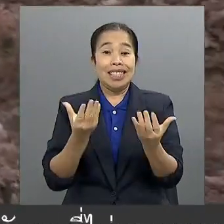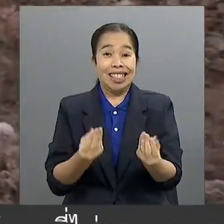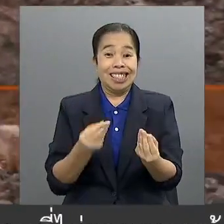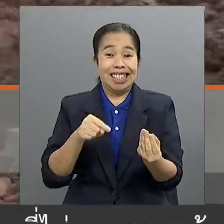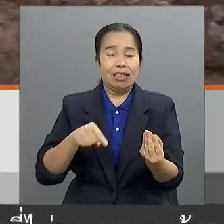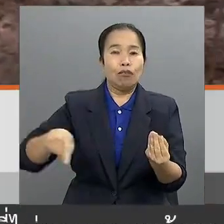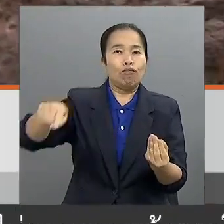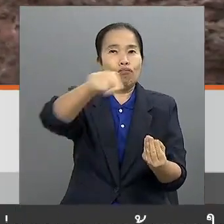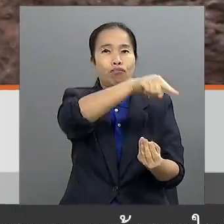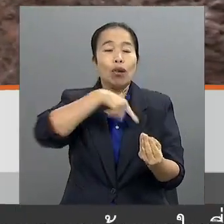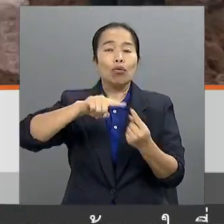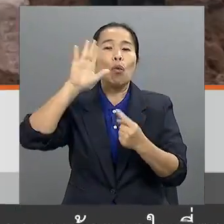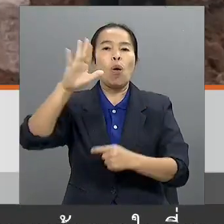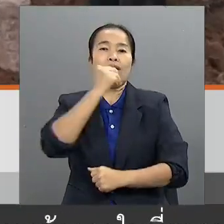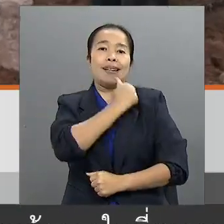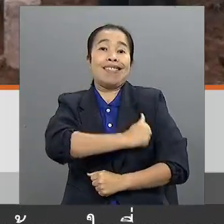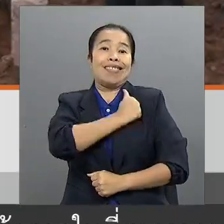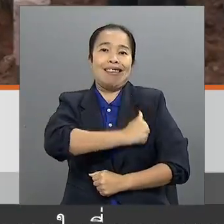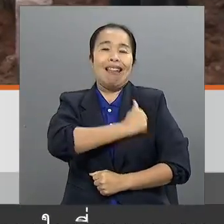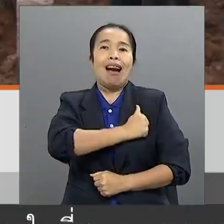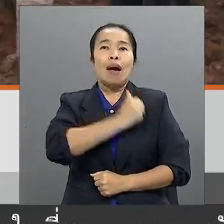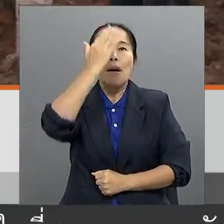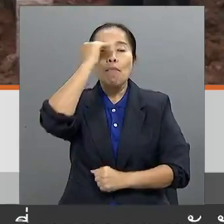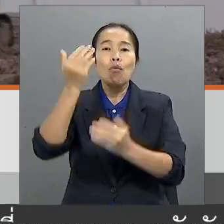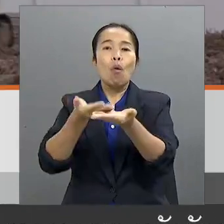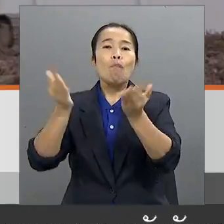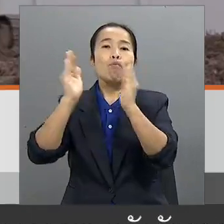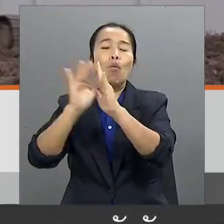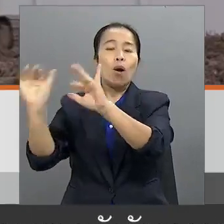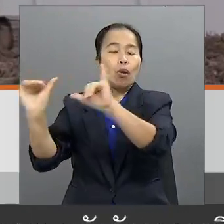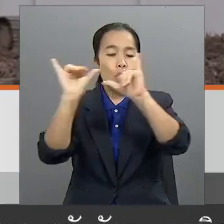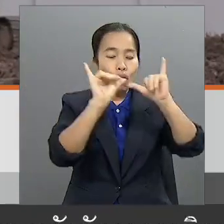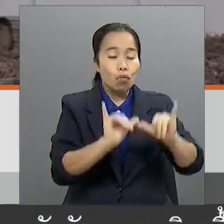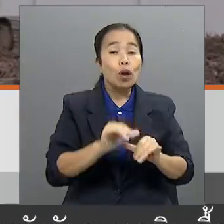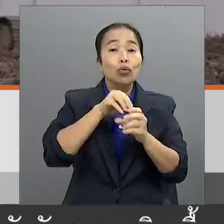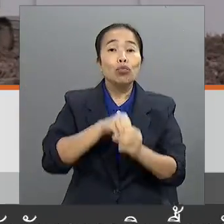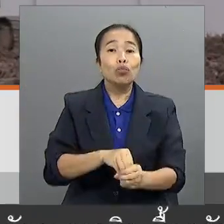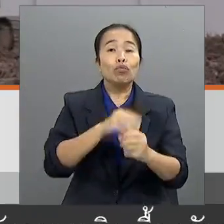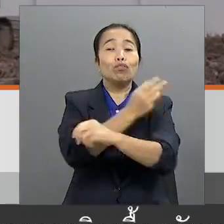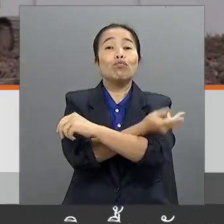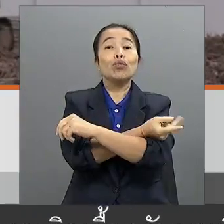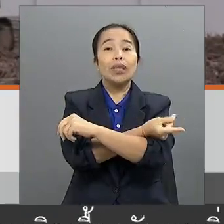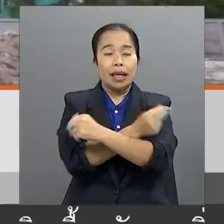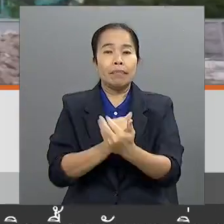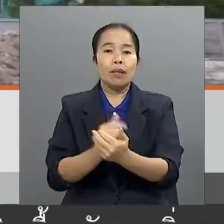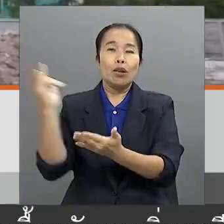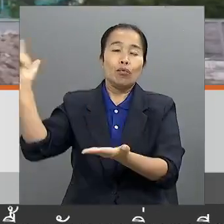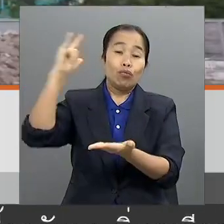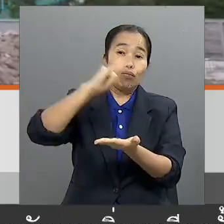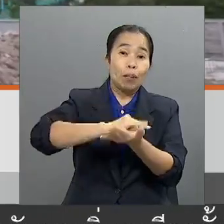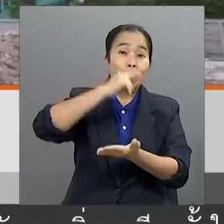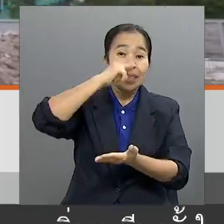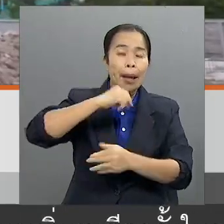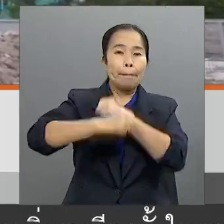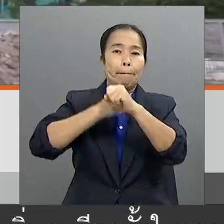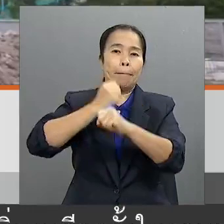แคนาดาที่เขาเตรียมพาครอบครัวมาใช้ชีวิตที่ภูเก็ตเจ้าตัวจะเดินทางมาไทยกลางปีหน้าค่ะถ้าสถานการณ์โร